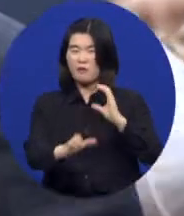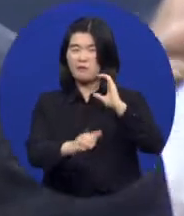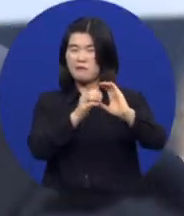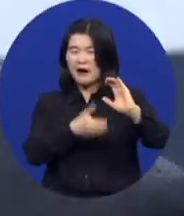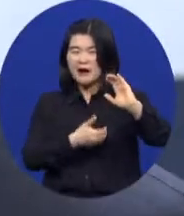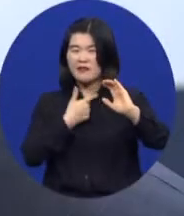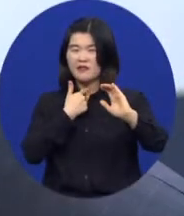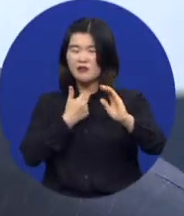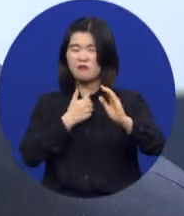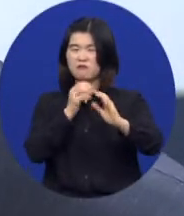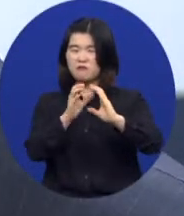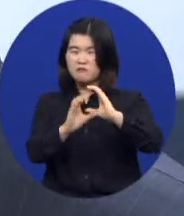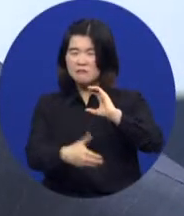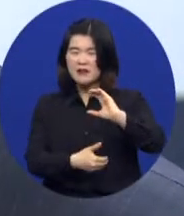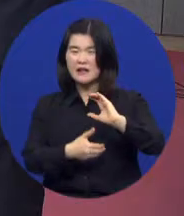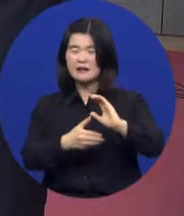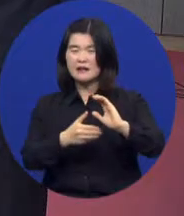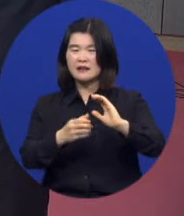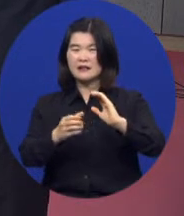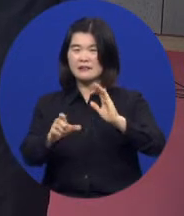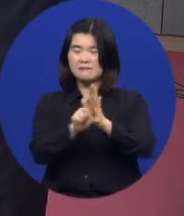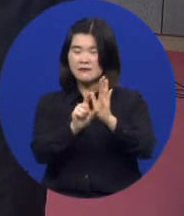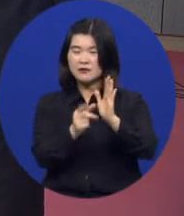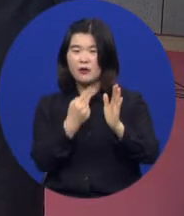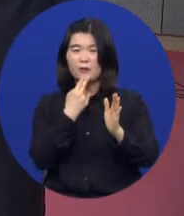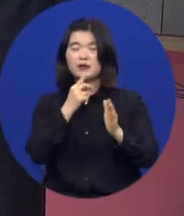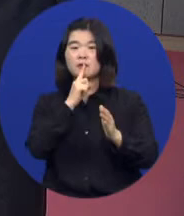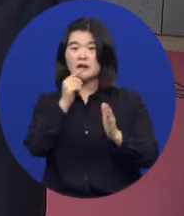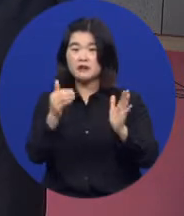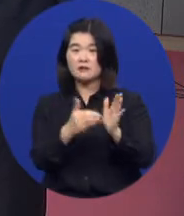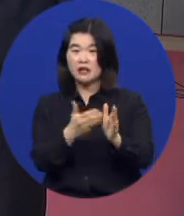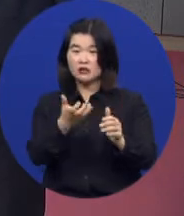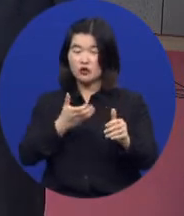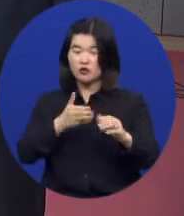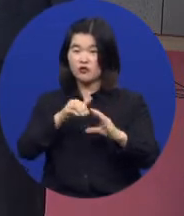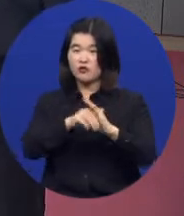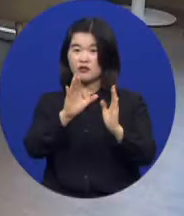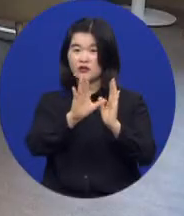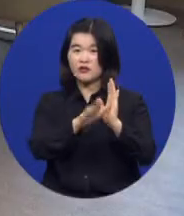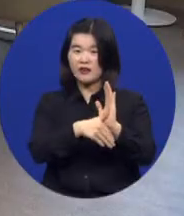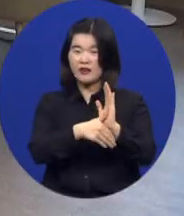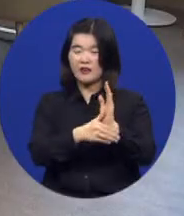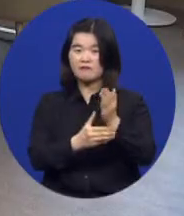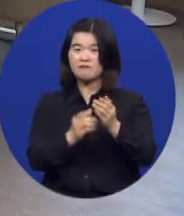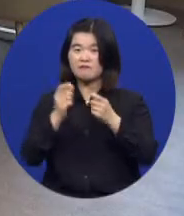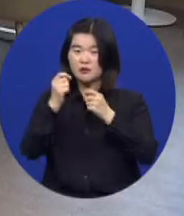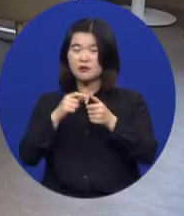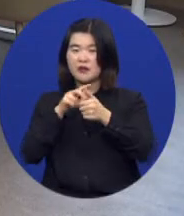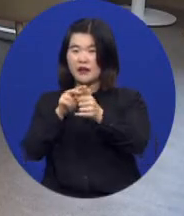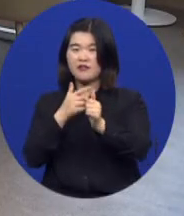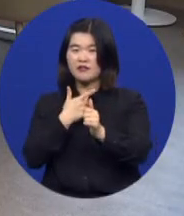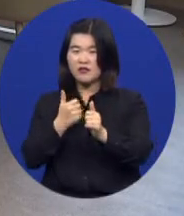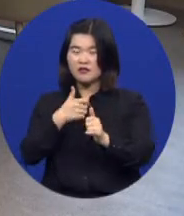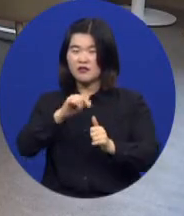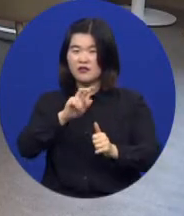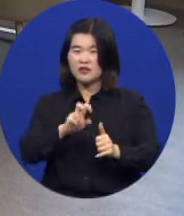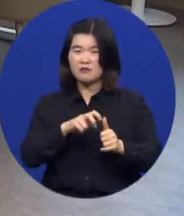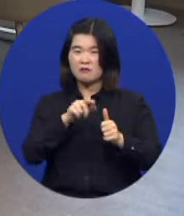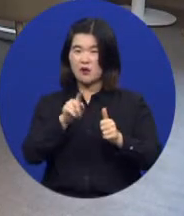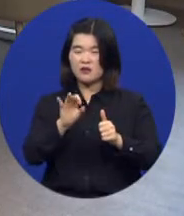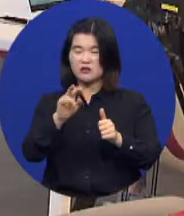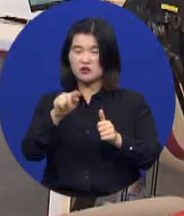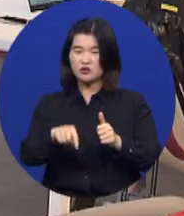훨씬 불안의 시대 였다면 비판했습니다 지난 선거에서 보수 단일 후보로 출마했던 김광수 전 교육이 원이